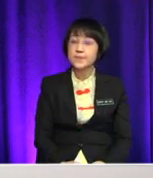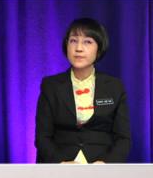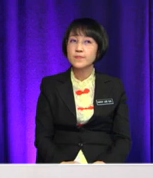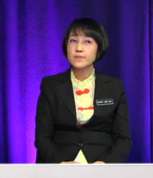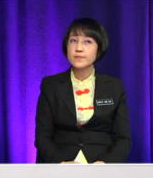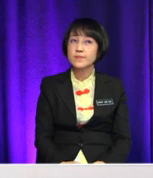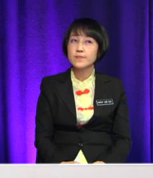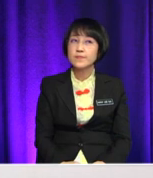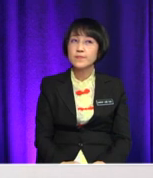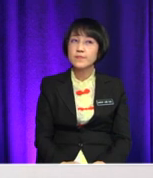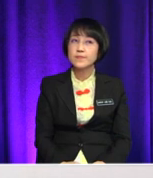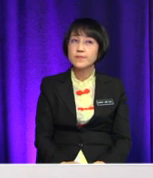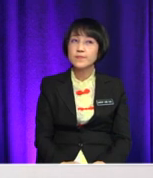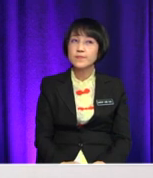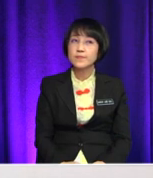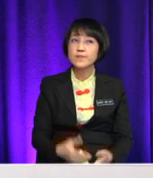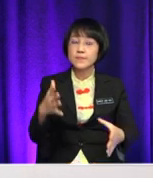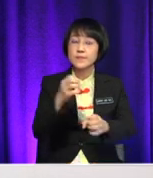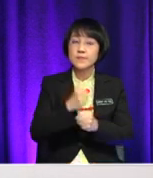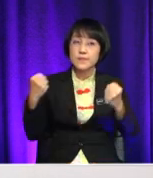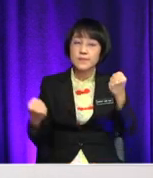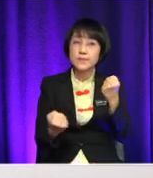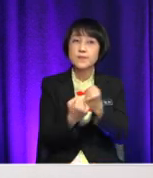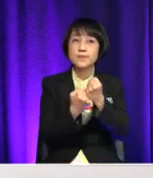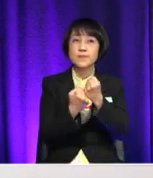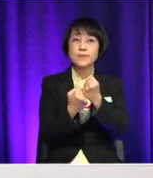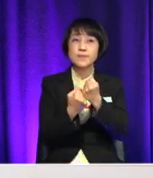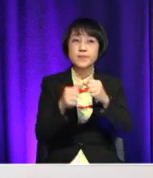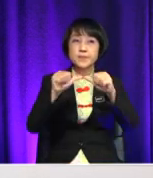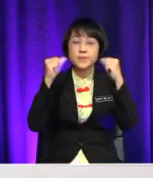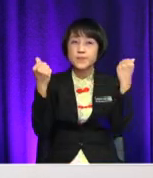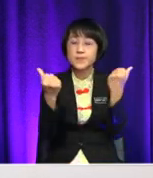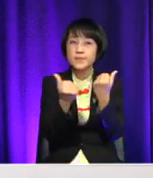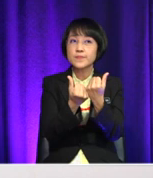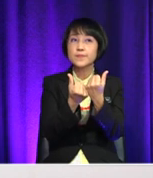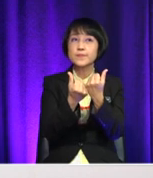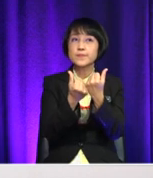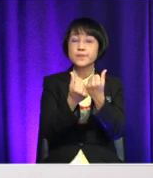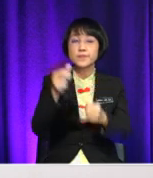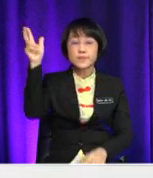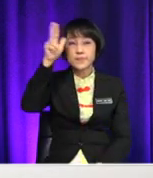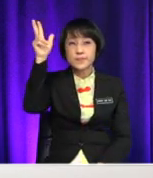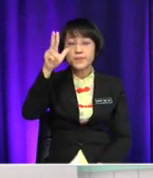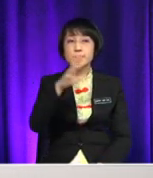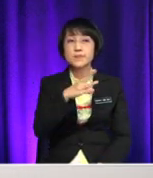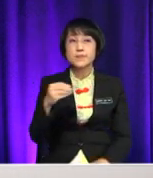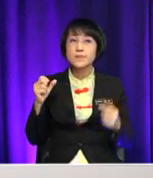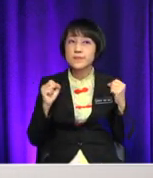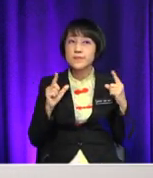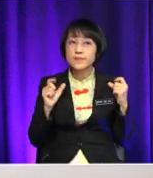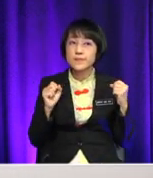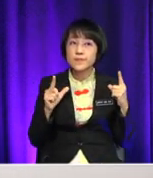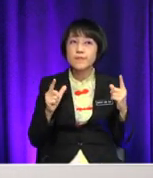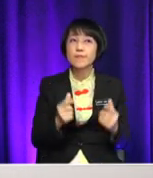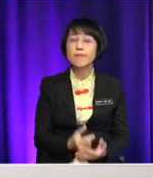reshiro mendapat dukungan agency kerajaan dan swasta karyawan dalam negara berjumlah lebih daripada 5000